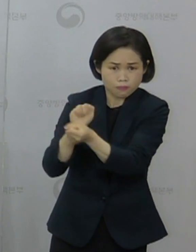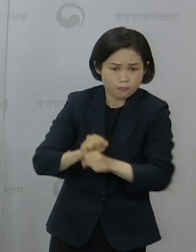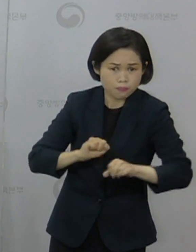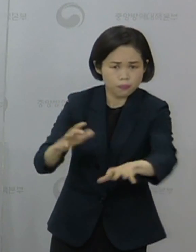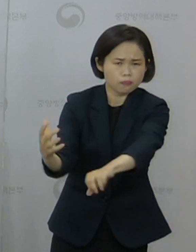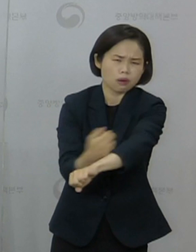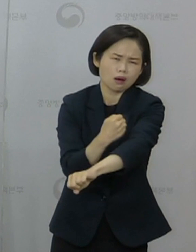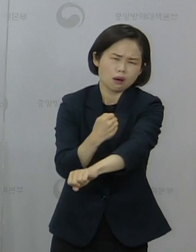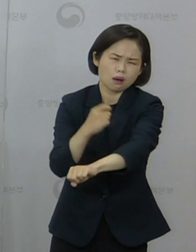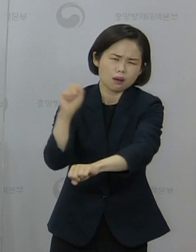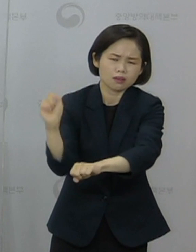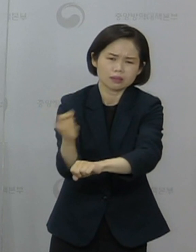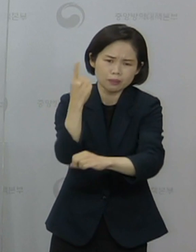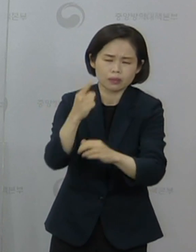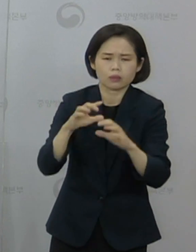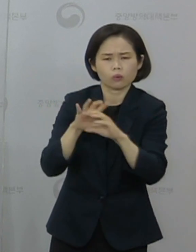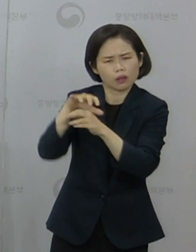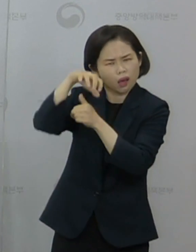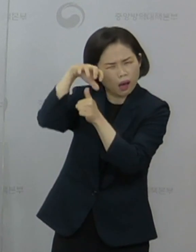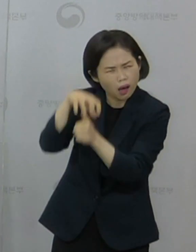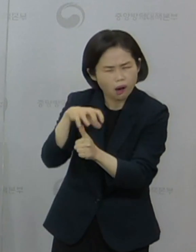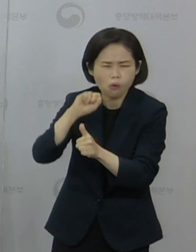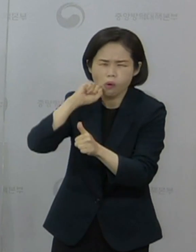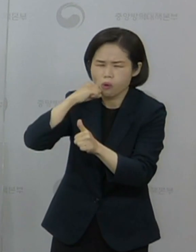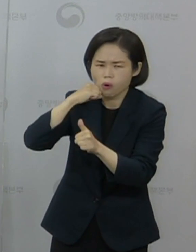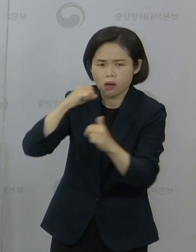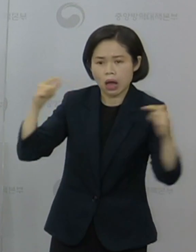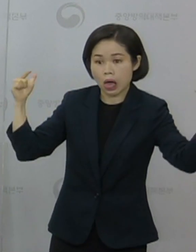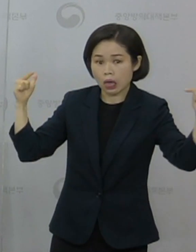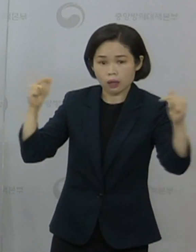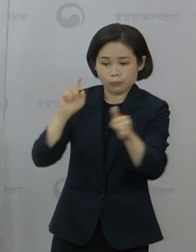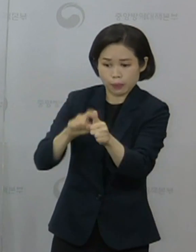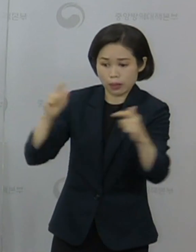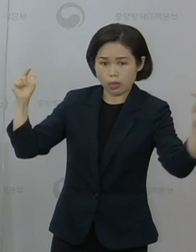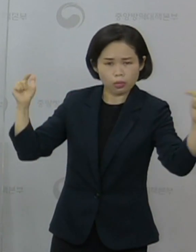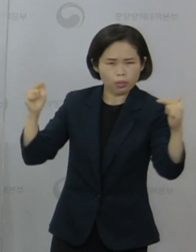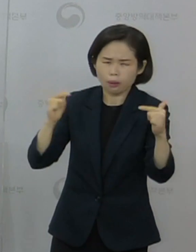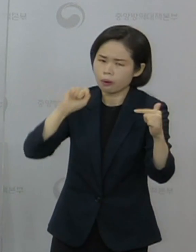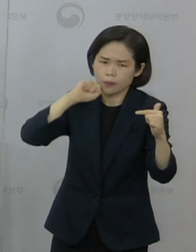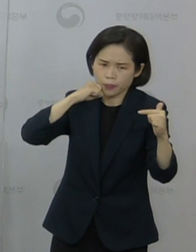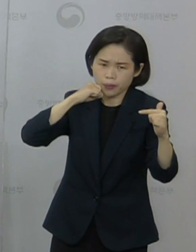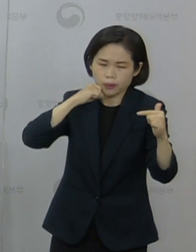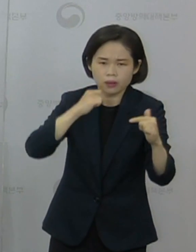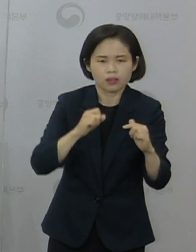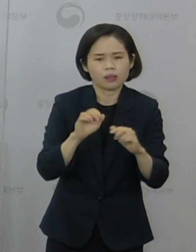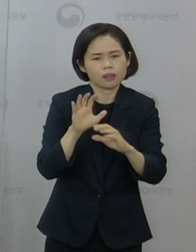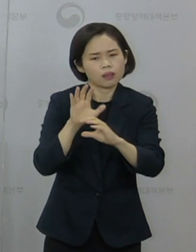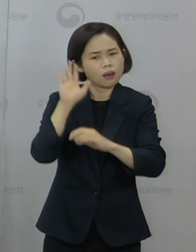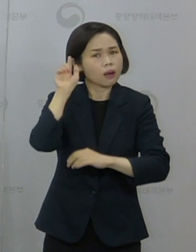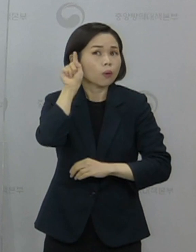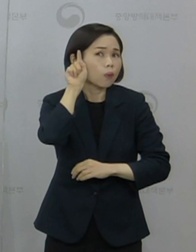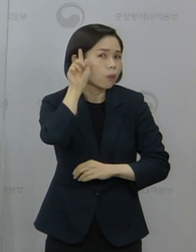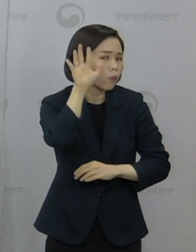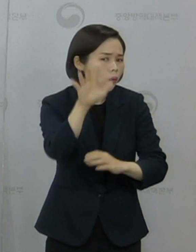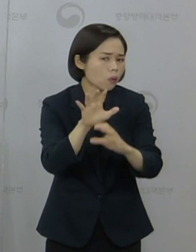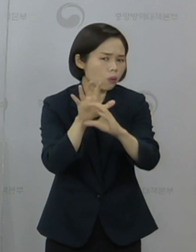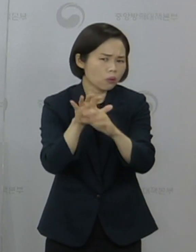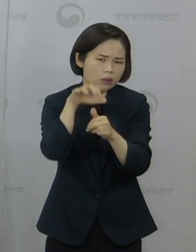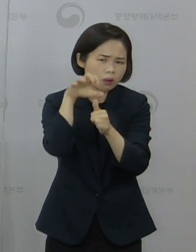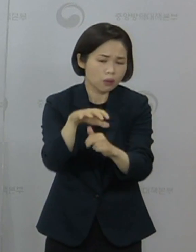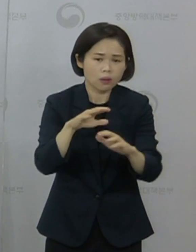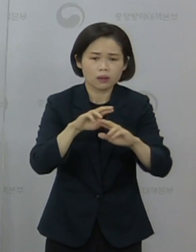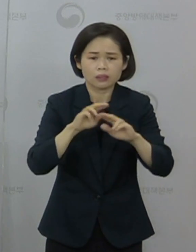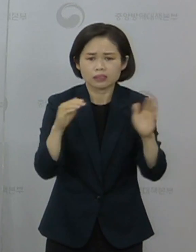통제가 어려운 상황이 지속되고 있는 상황입니다 코로나 종식 은 당분간은 기대하기가 어렵고